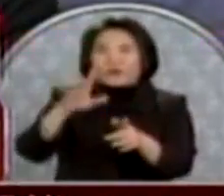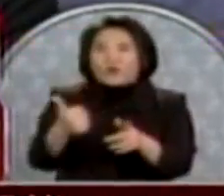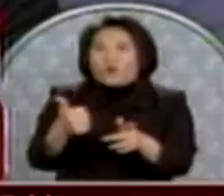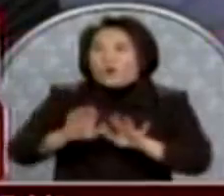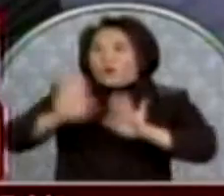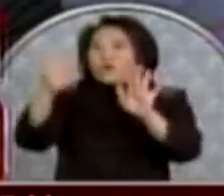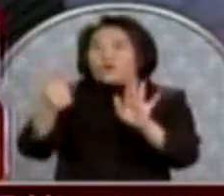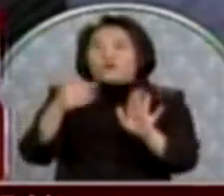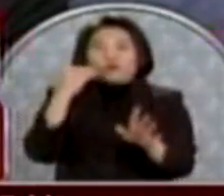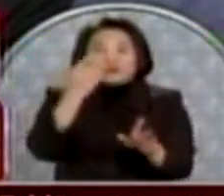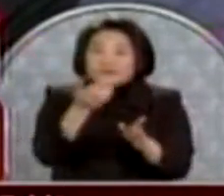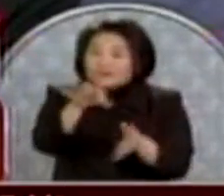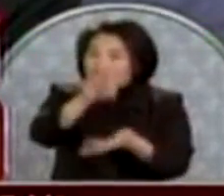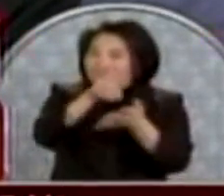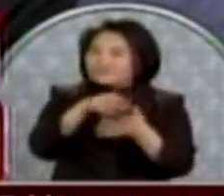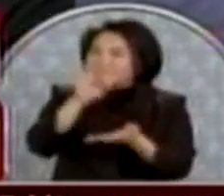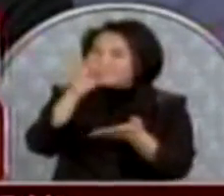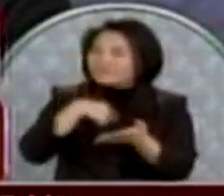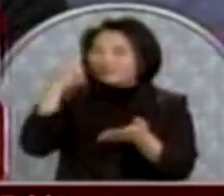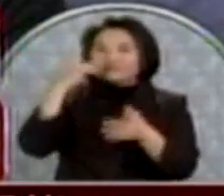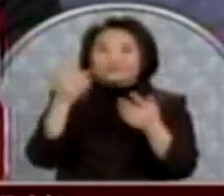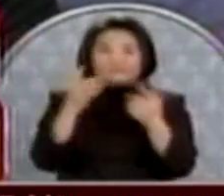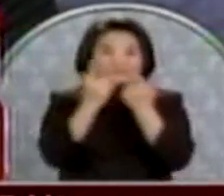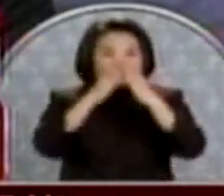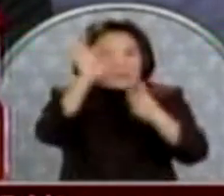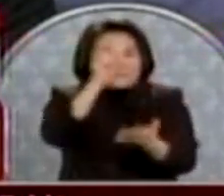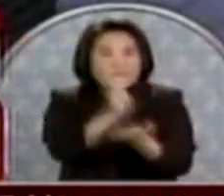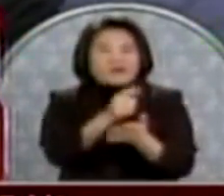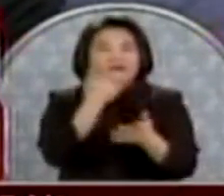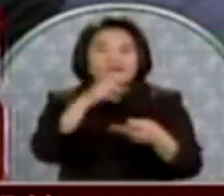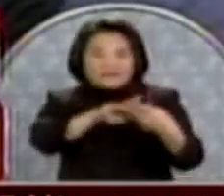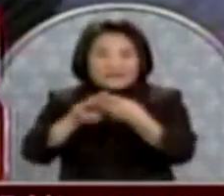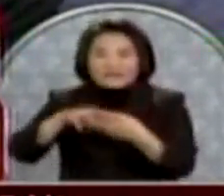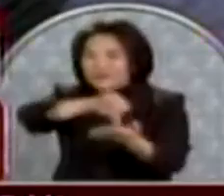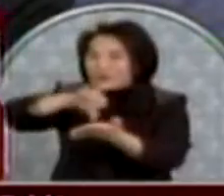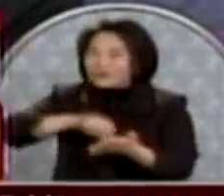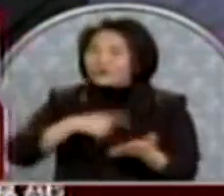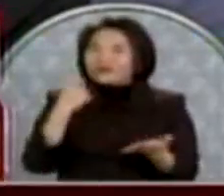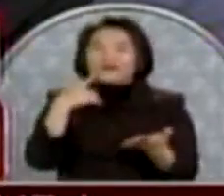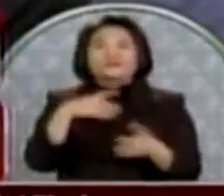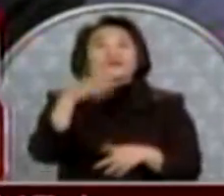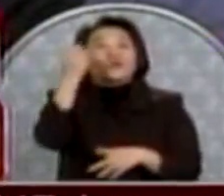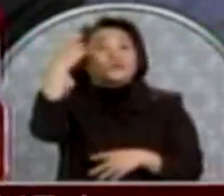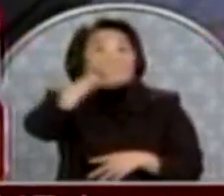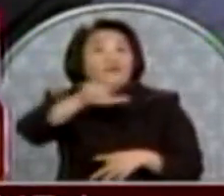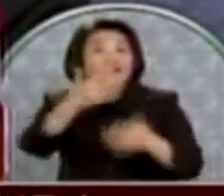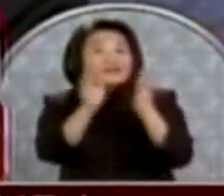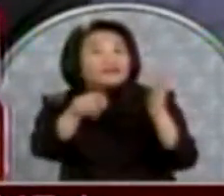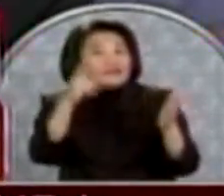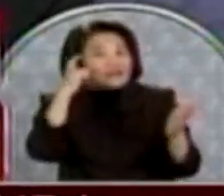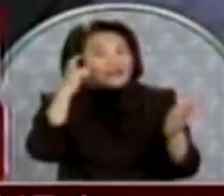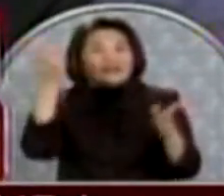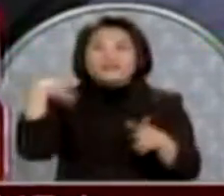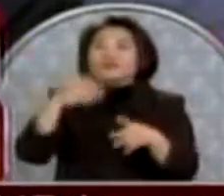未来，这些如果能够透过你刚刚所做的建议，在台北市找到可以种植的地区，你像花博他也曾